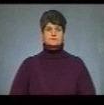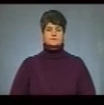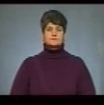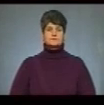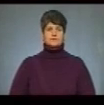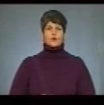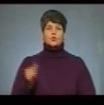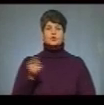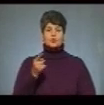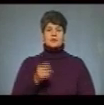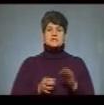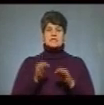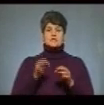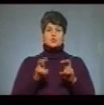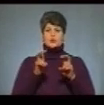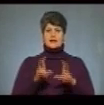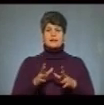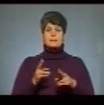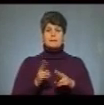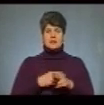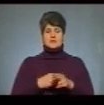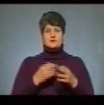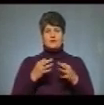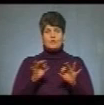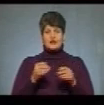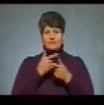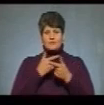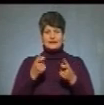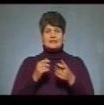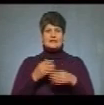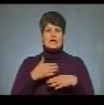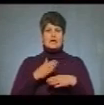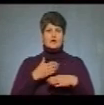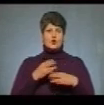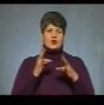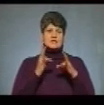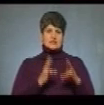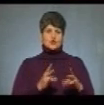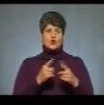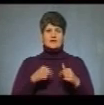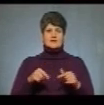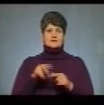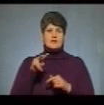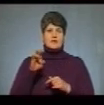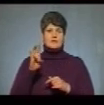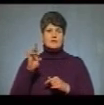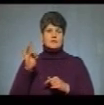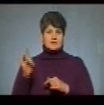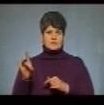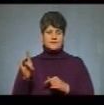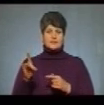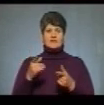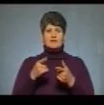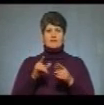У Тернополі засудили до позбавлення волі інформатора терористичної організації ЛНР. Отримані відомості він передавав представнику так званої